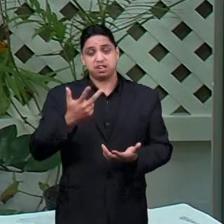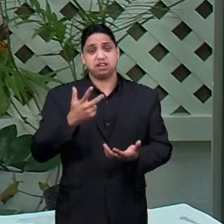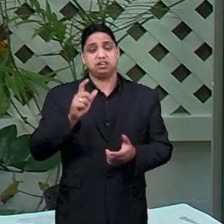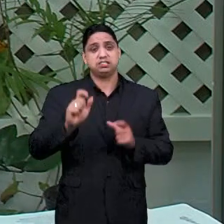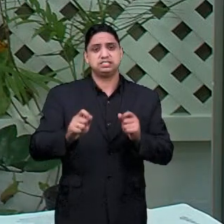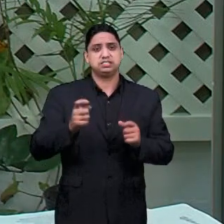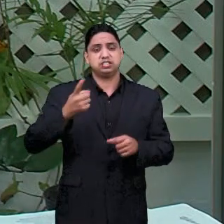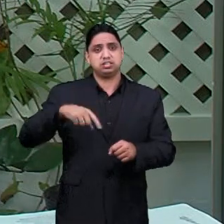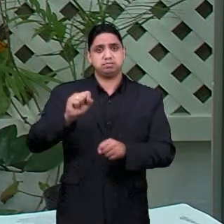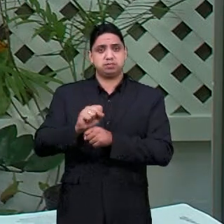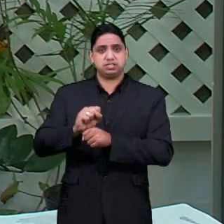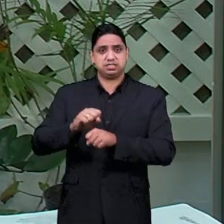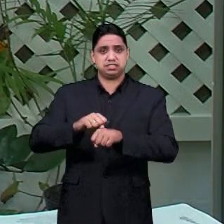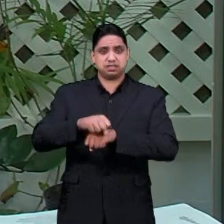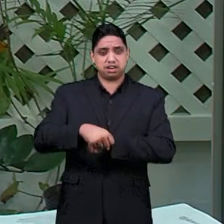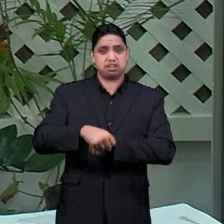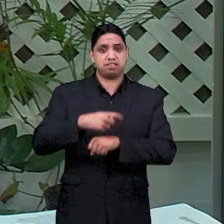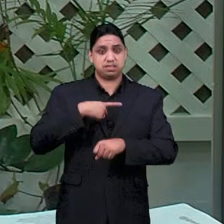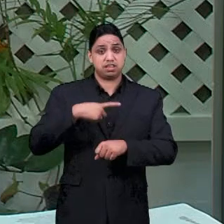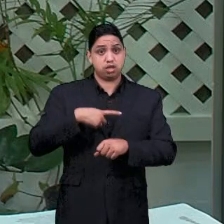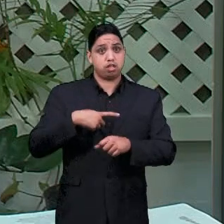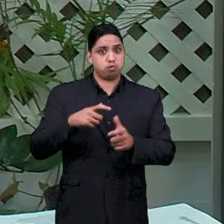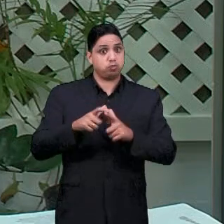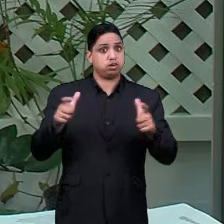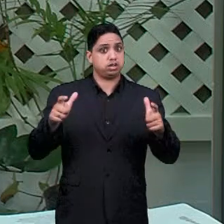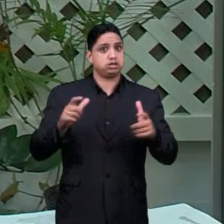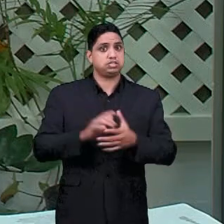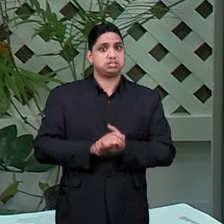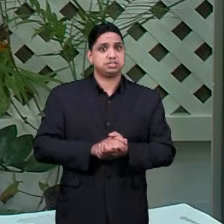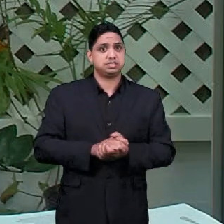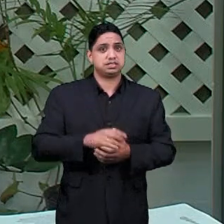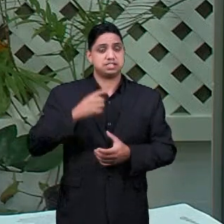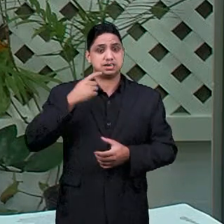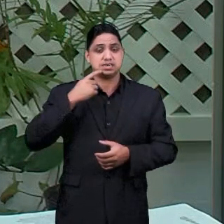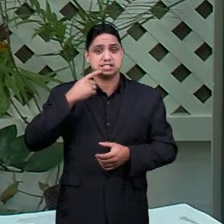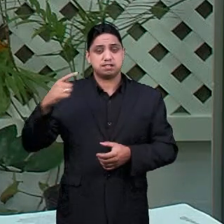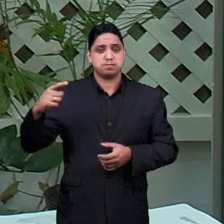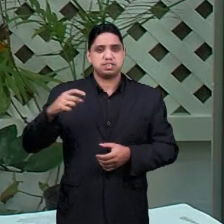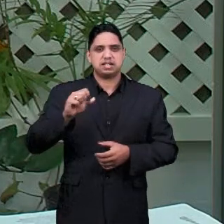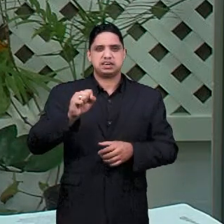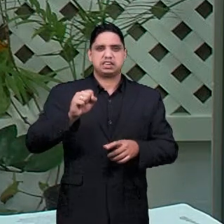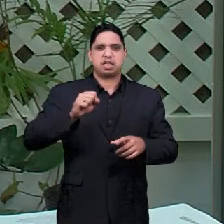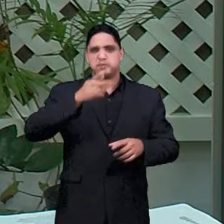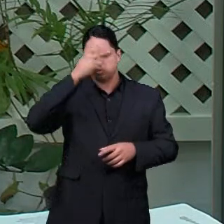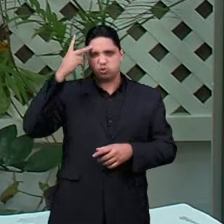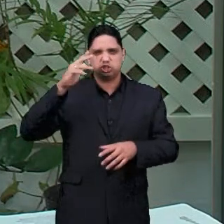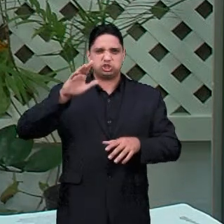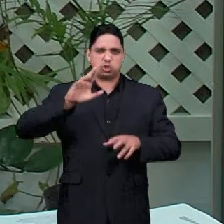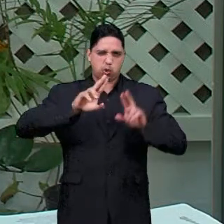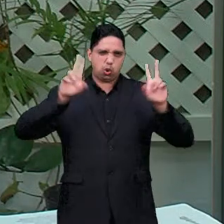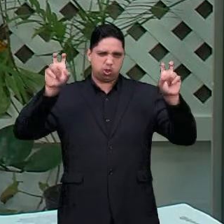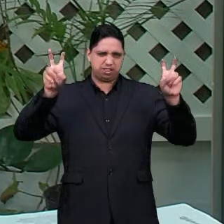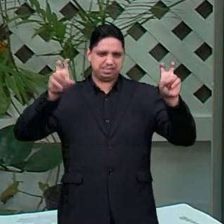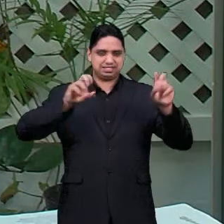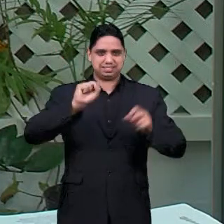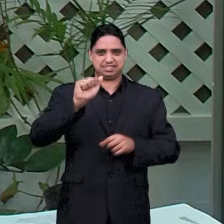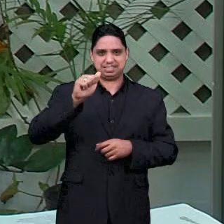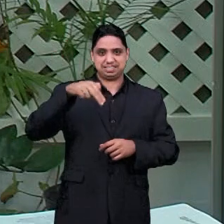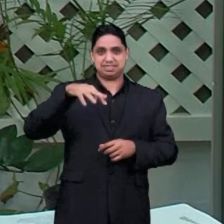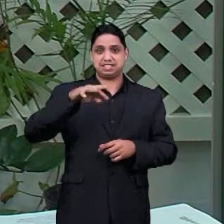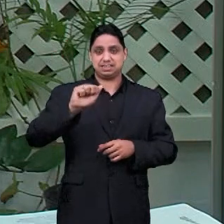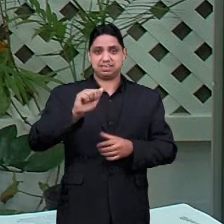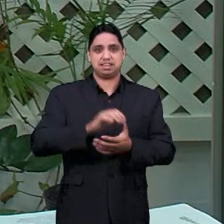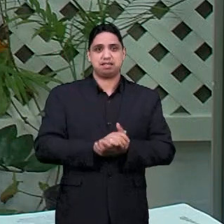vous saluons. Nous allons voir un grand séminaire dans la semaine appelée Semaine Sainte. Parce que nous savons que beaucoup de personnes